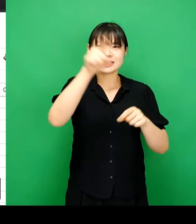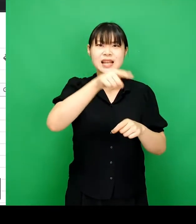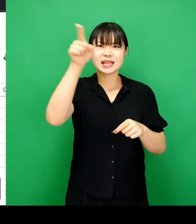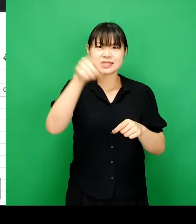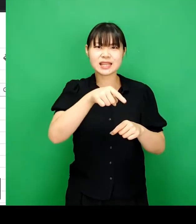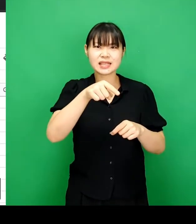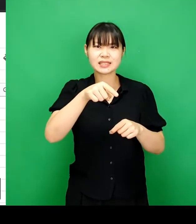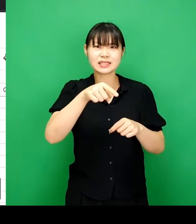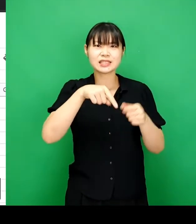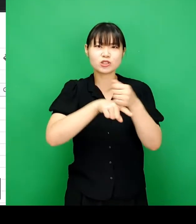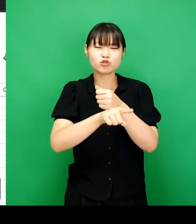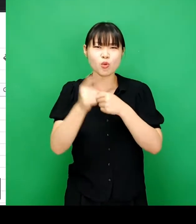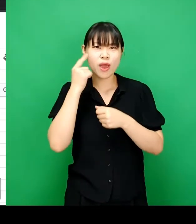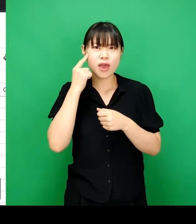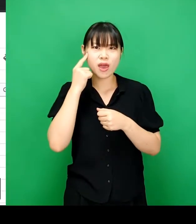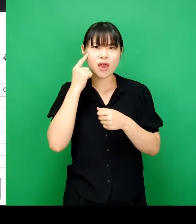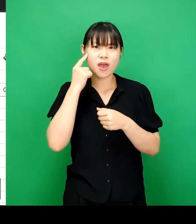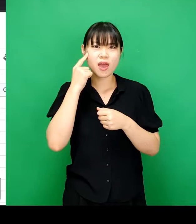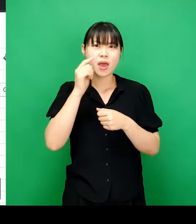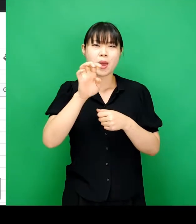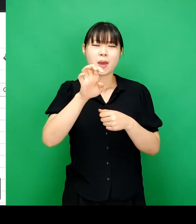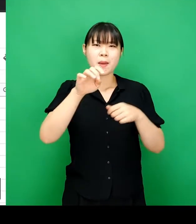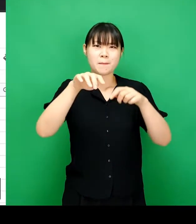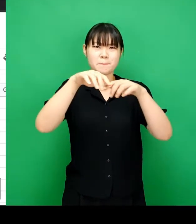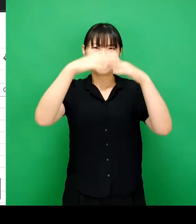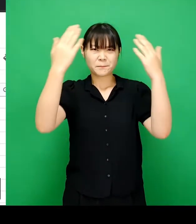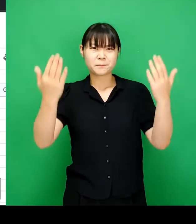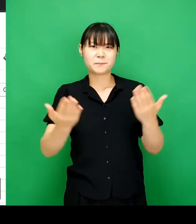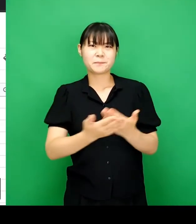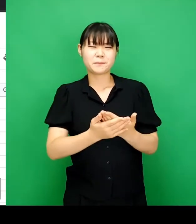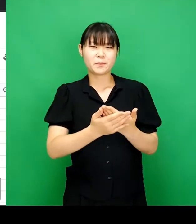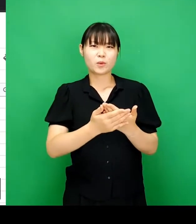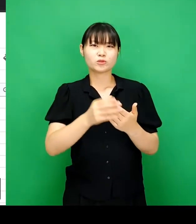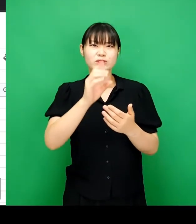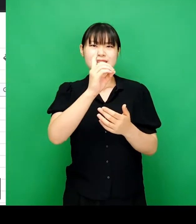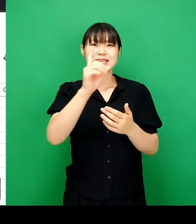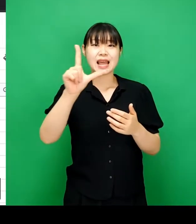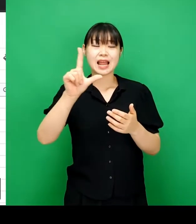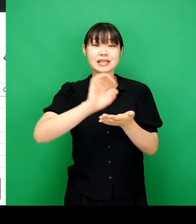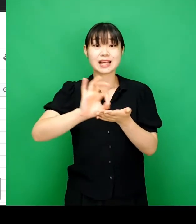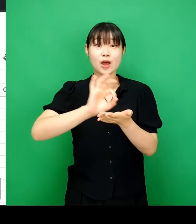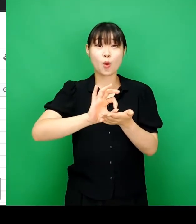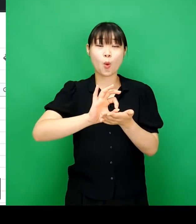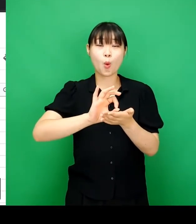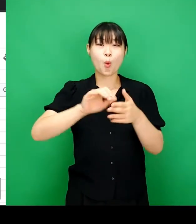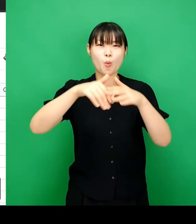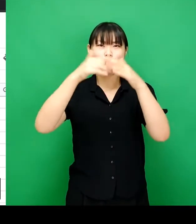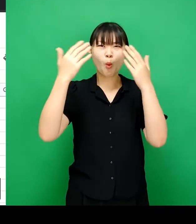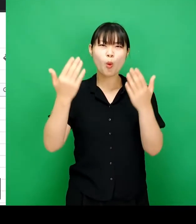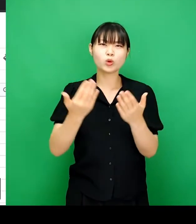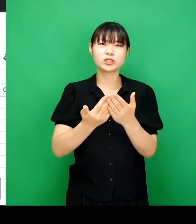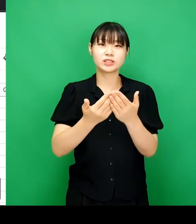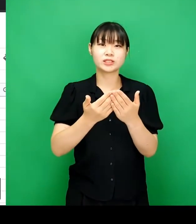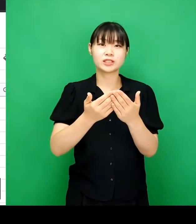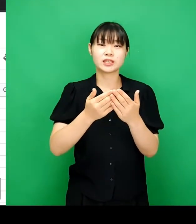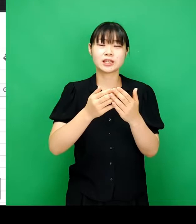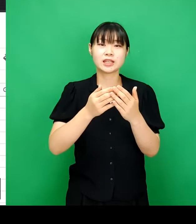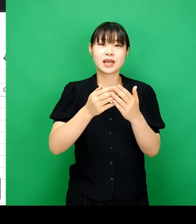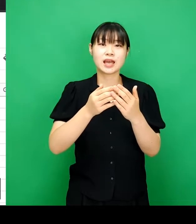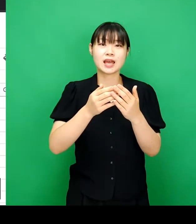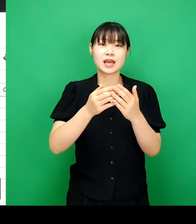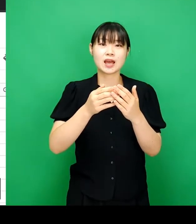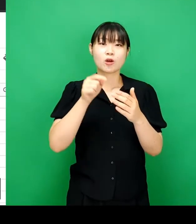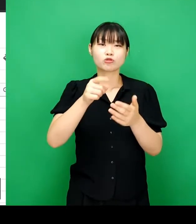태그 앞에 슬래시 2개를 입력하는 것은 페이지 전체에 DL 태그가 사용된 모든